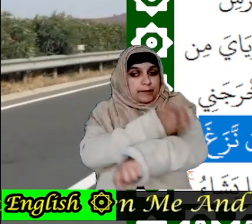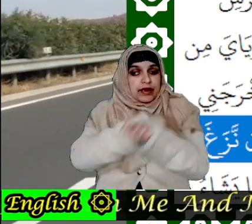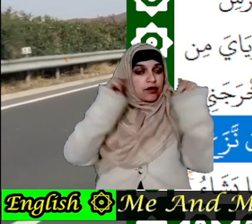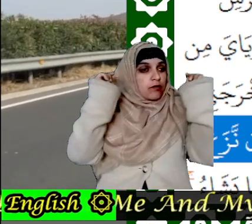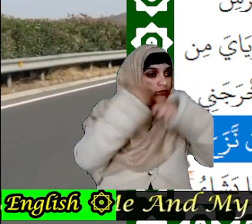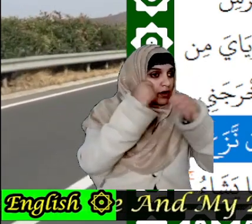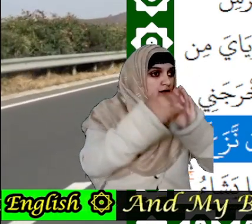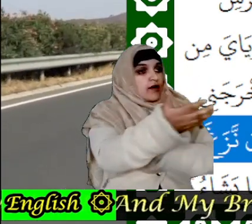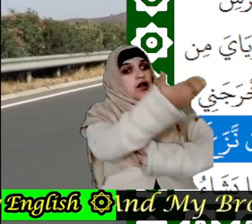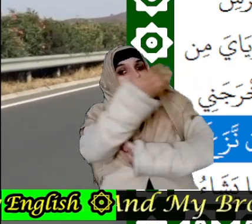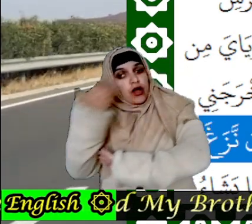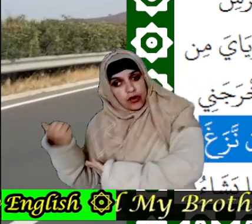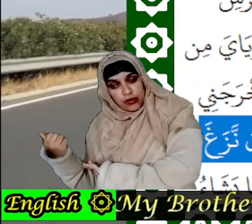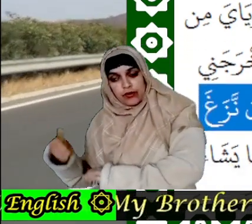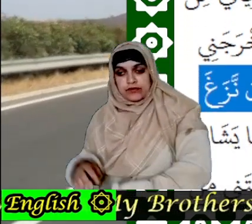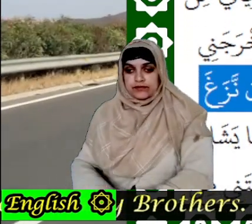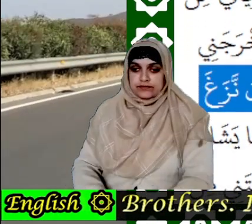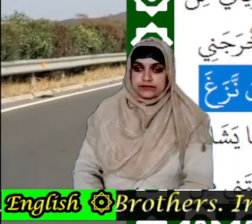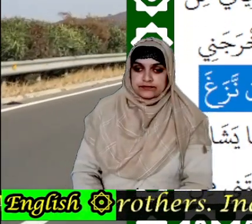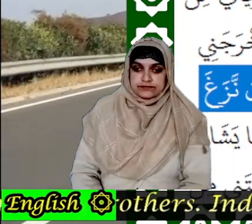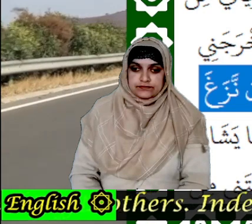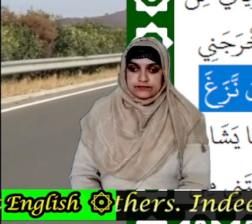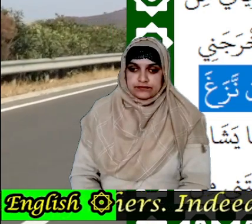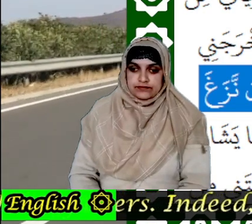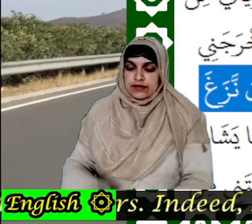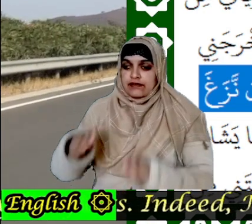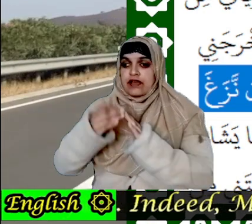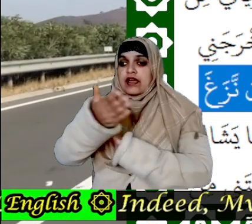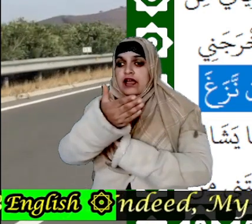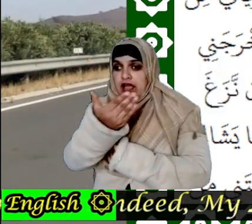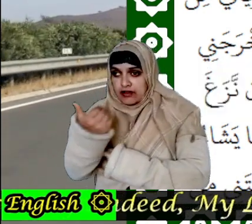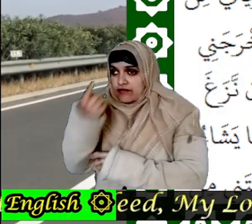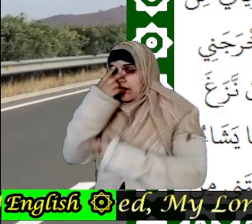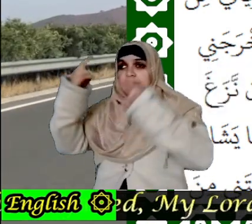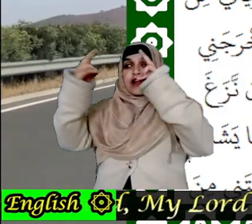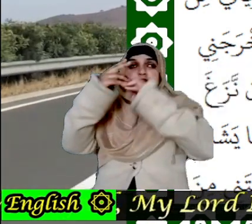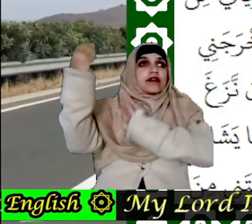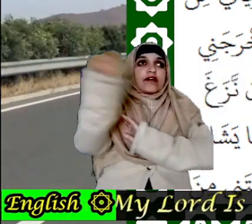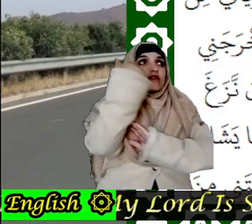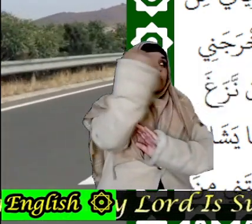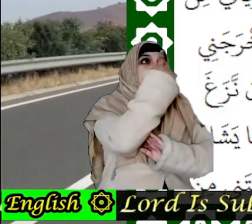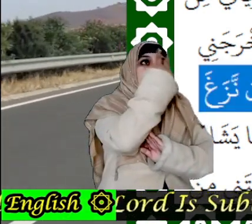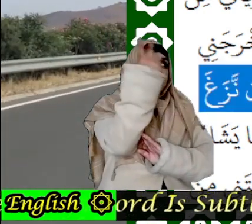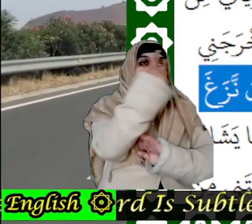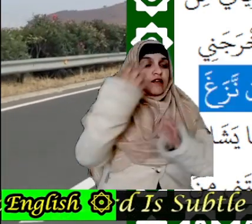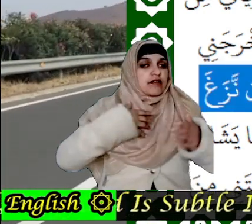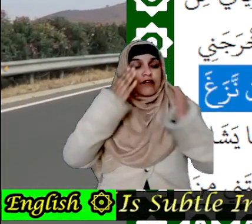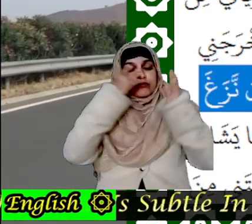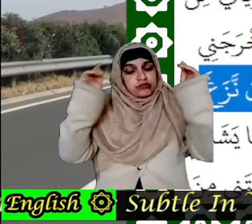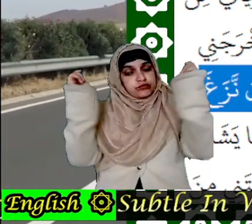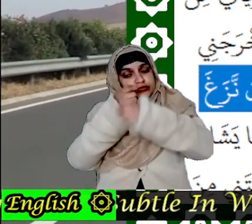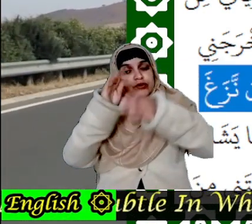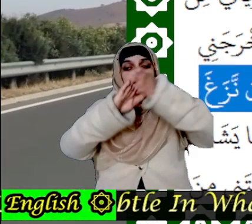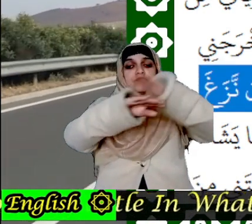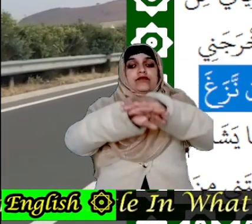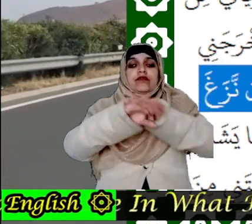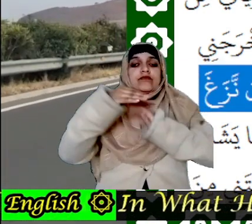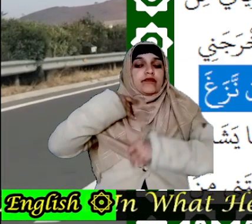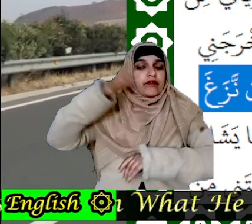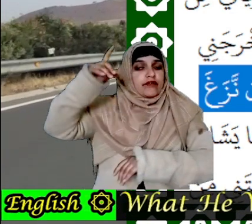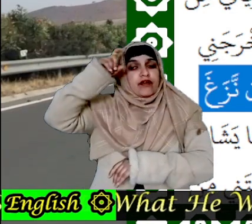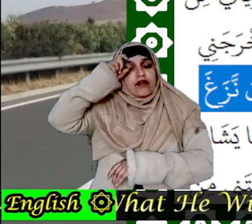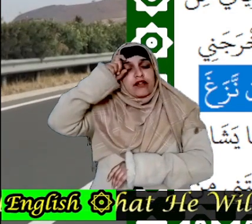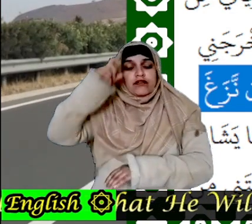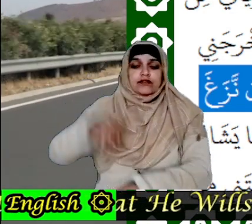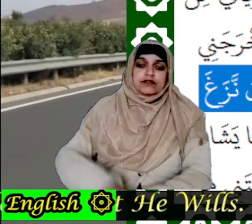بادية لا أبنا في دي من درجة كانوا أهل بادية إسان وما شيء أهرتي فتنيبا يسكنون